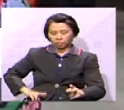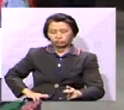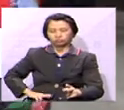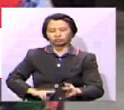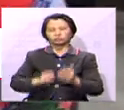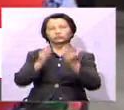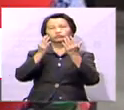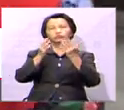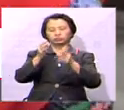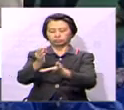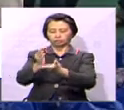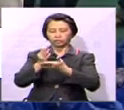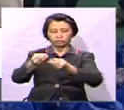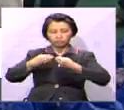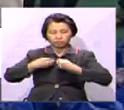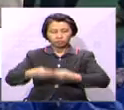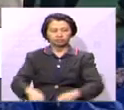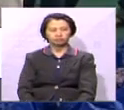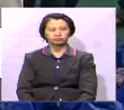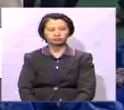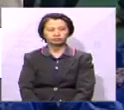yang diberikan.